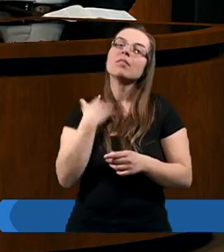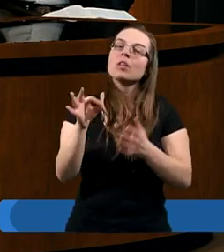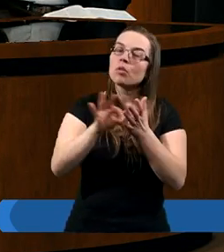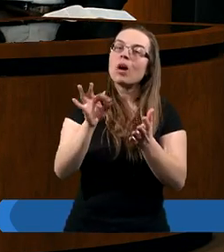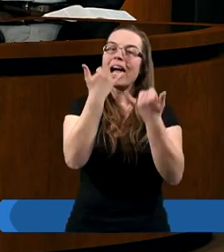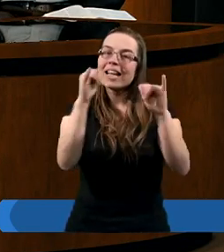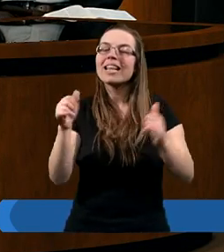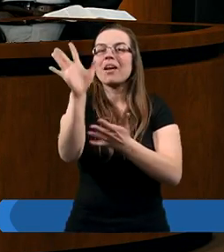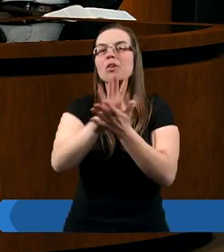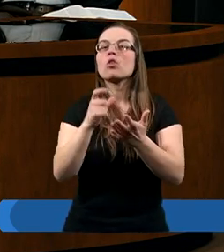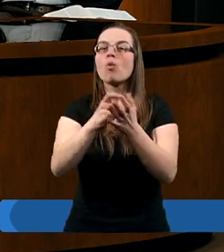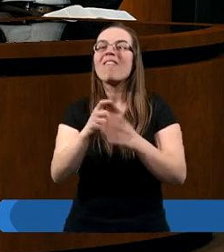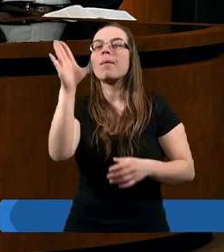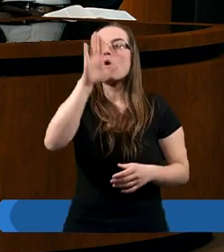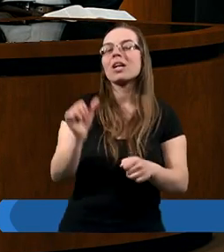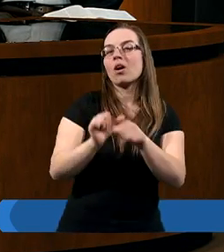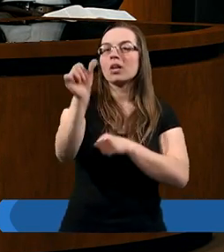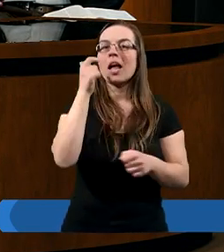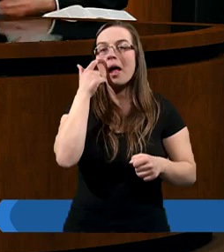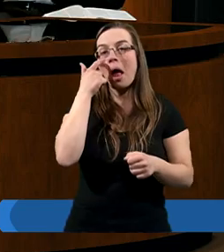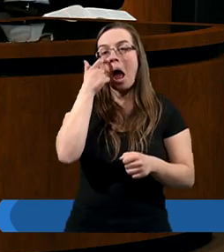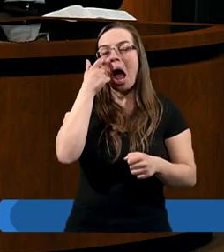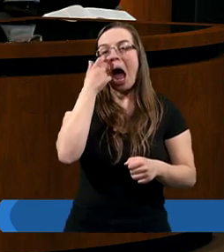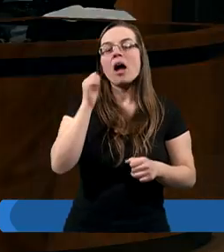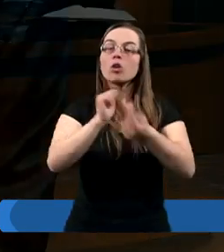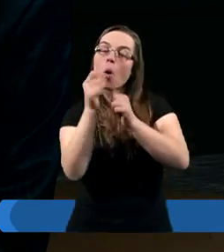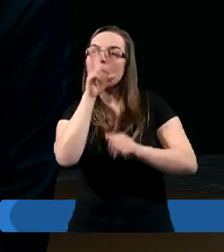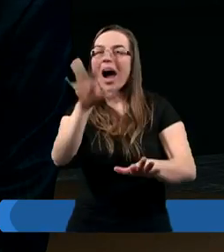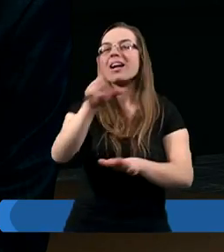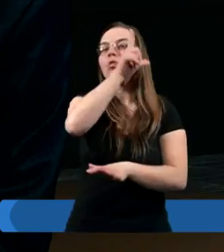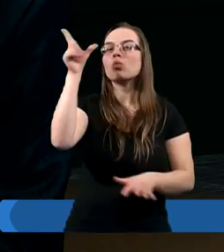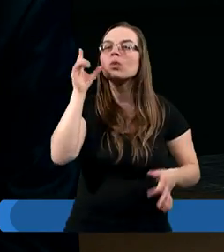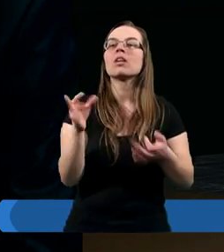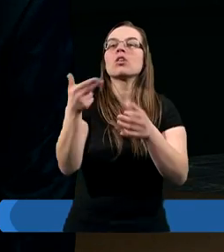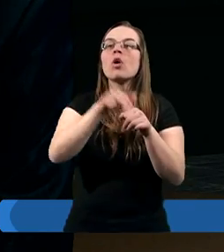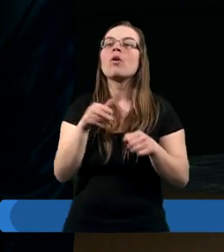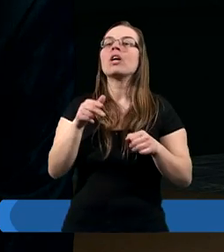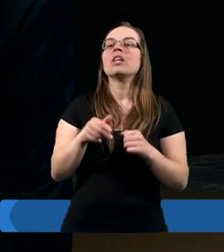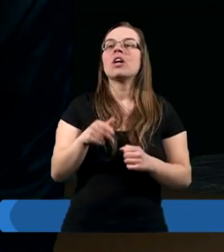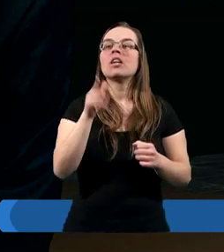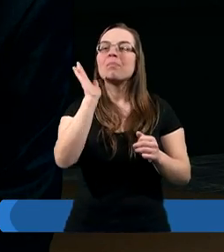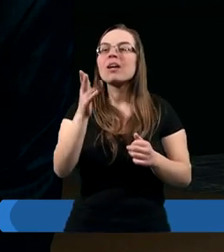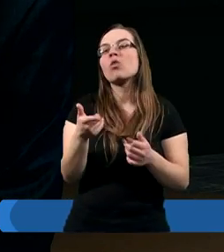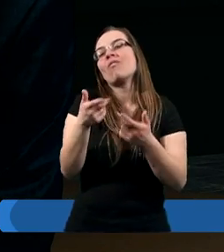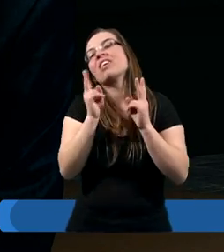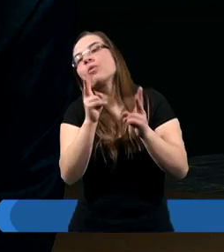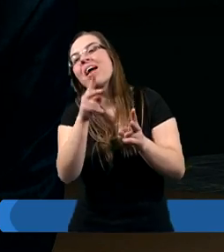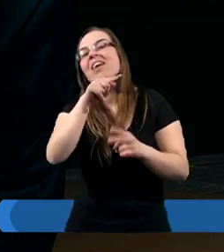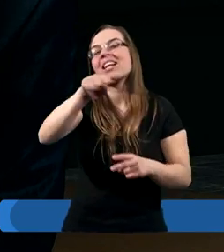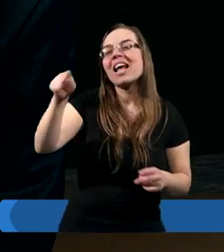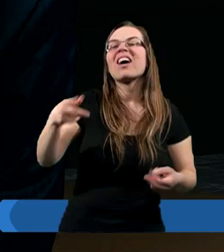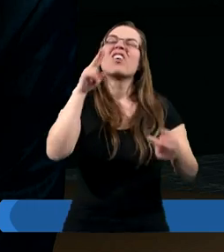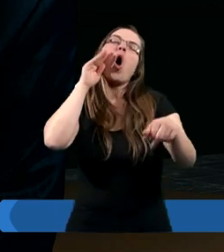akurat fragmencie Słowa Bożego są pokazani ludzie, którzy wyśmiewać się będą z tego, gdzie